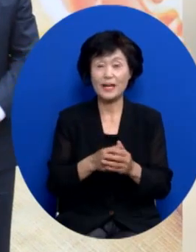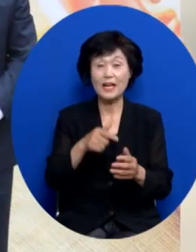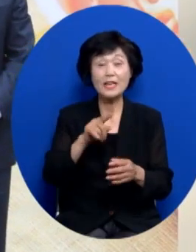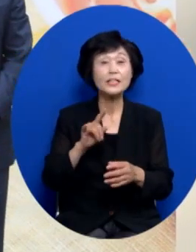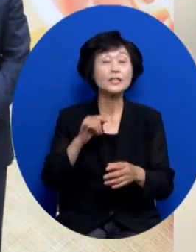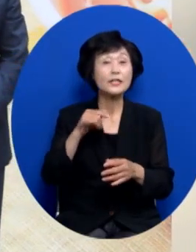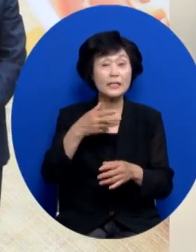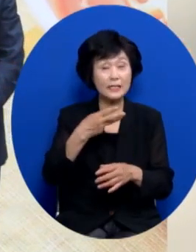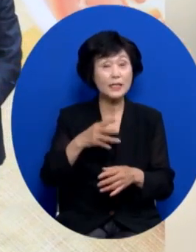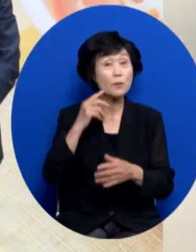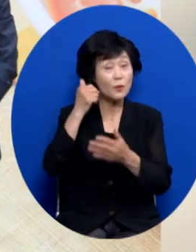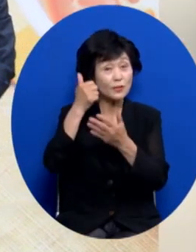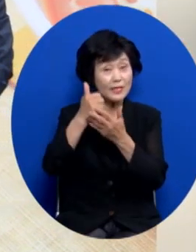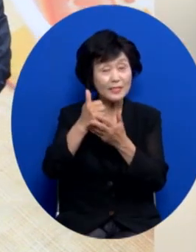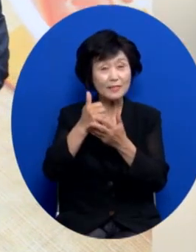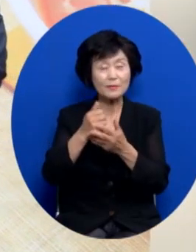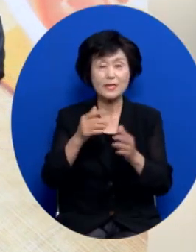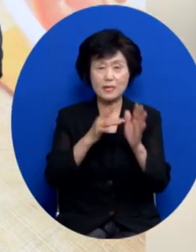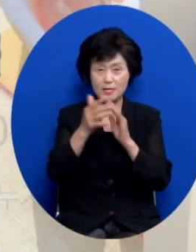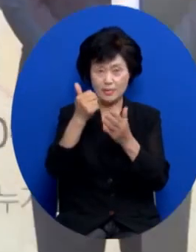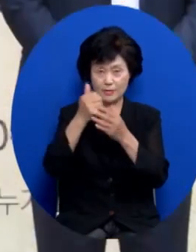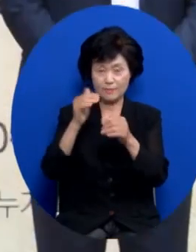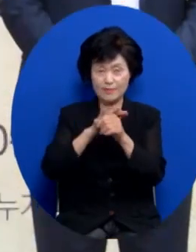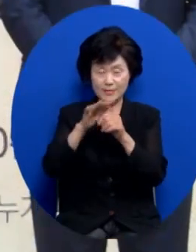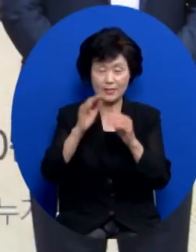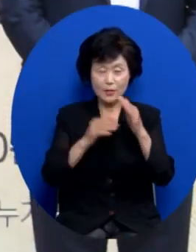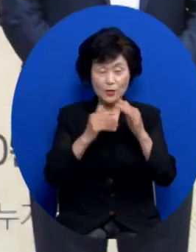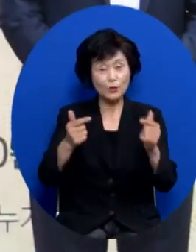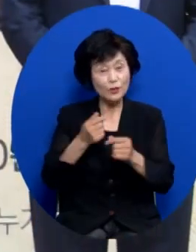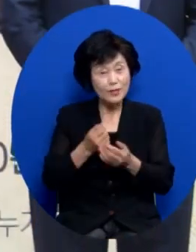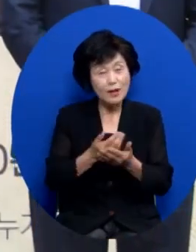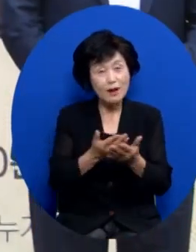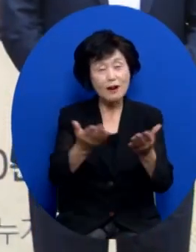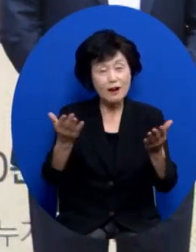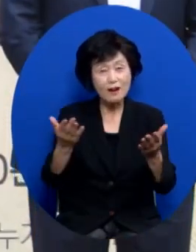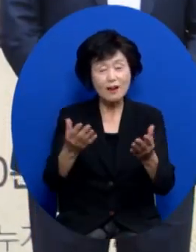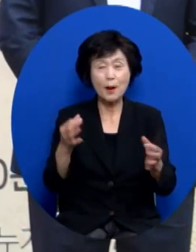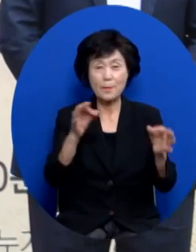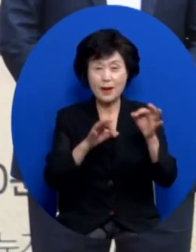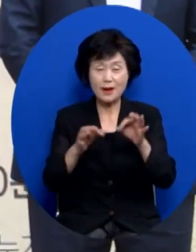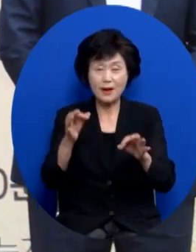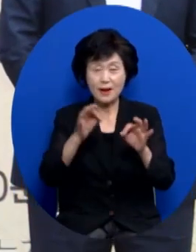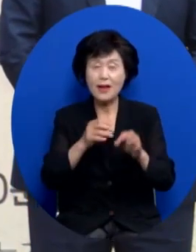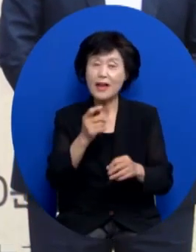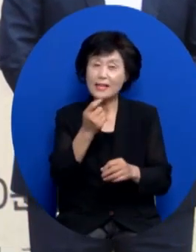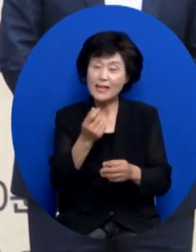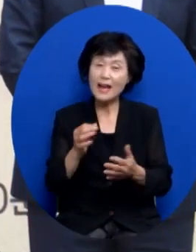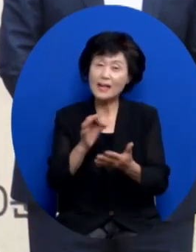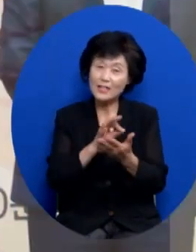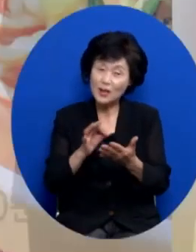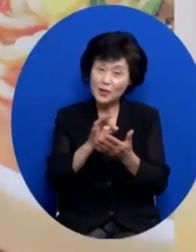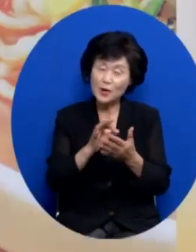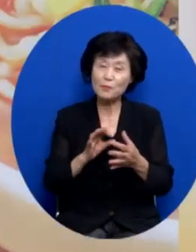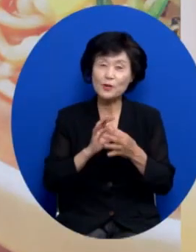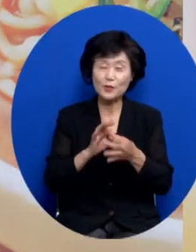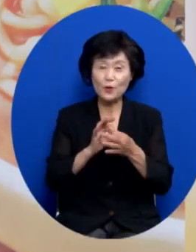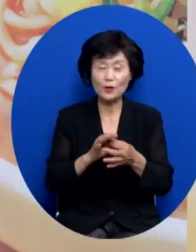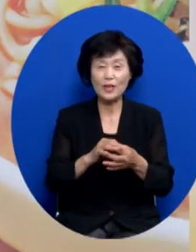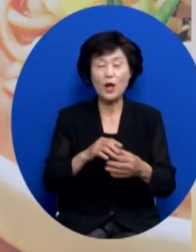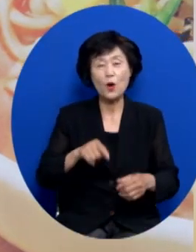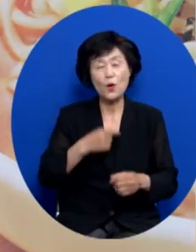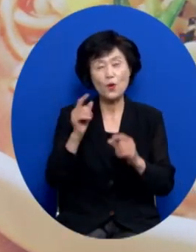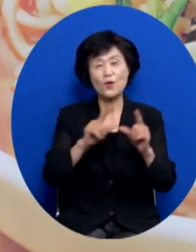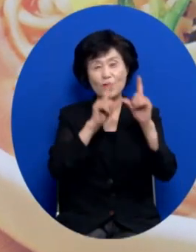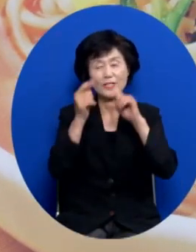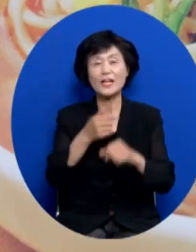목사는 예수님의 사랑이 성도들에게 흘러 십시일반 크고 작은 헌금으로 지역사회의 독거노인과 위탁가정을